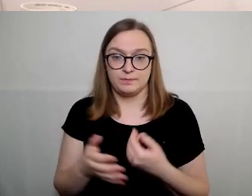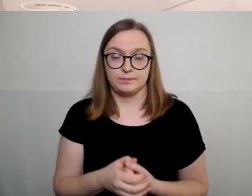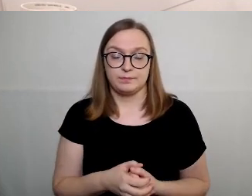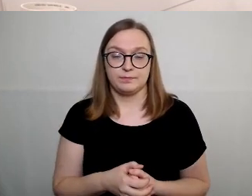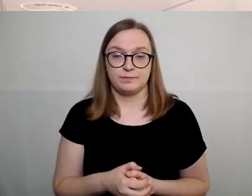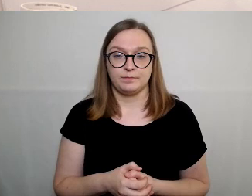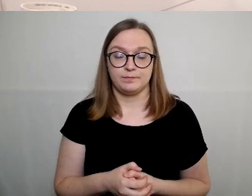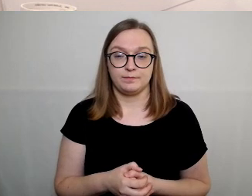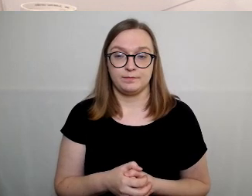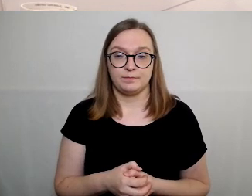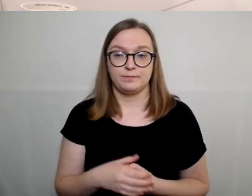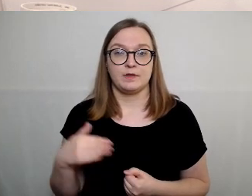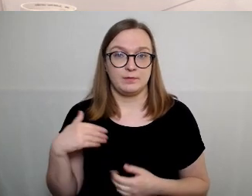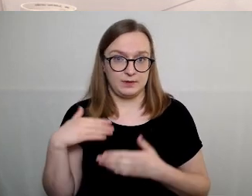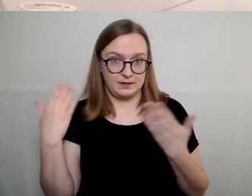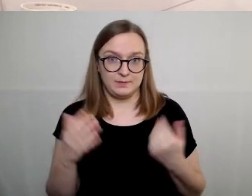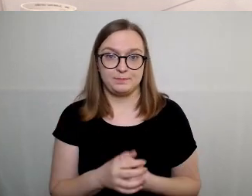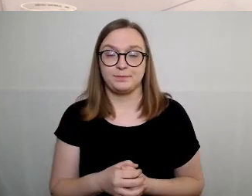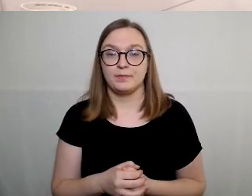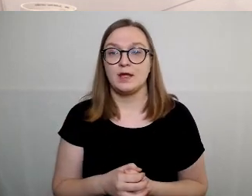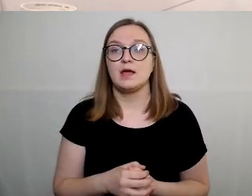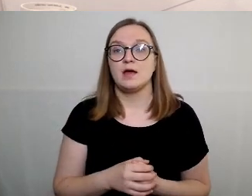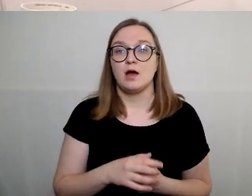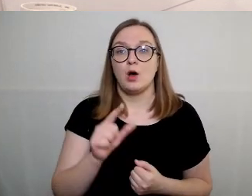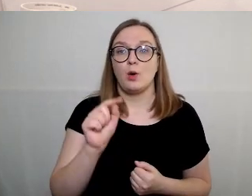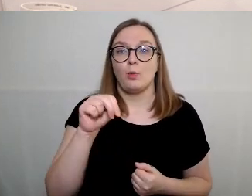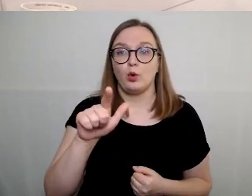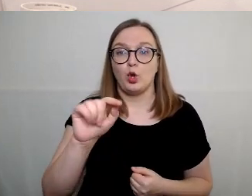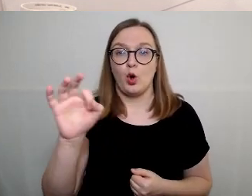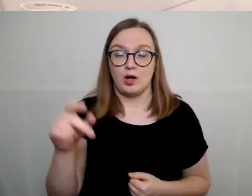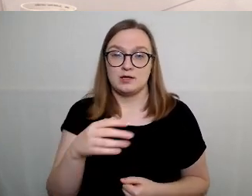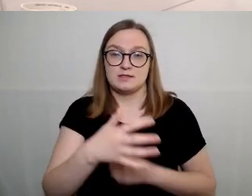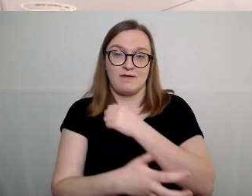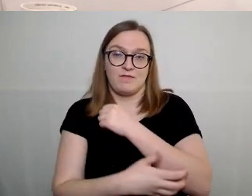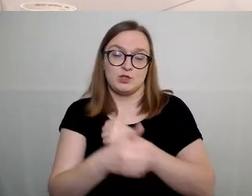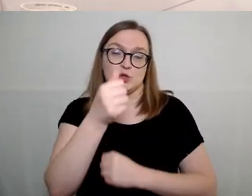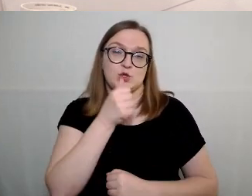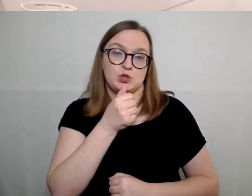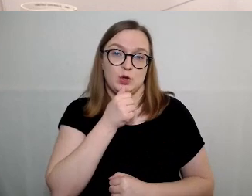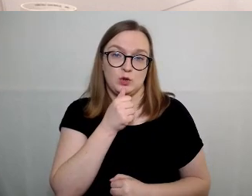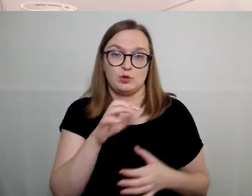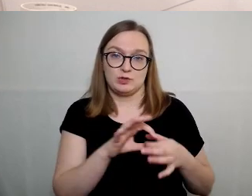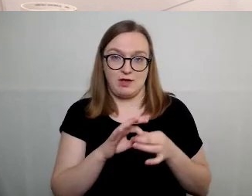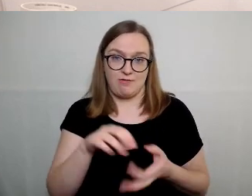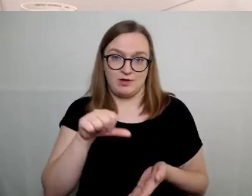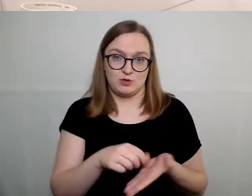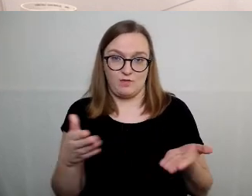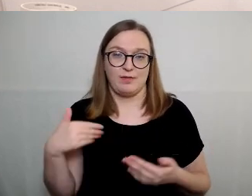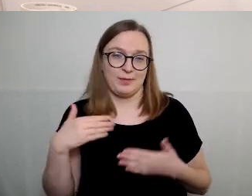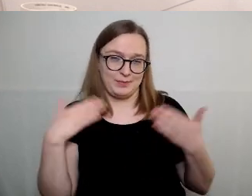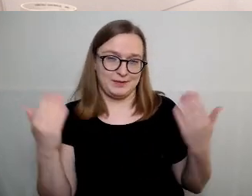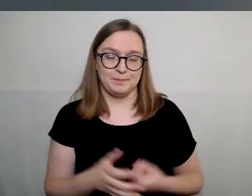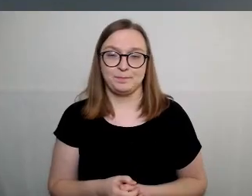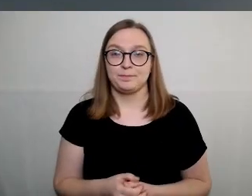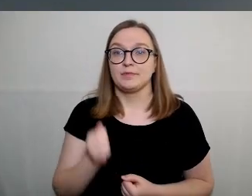atstovas. Sėdi čia. Ir Giedrius Pulokas, Valstiečių žaliųjų sąjunga. Sveiki. Ačiū